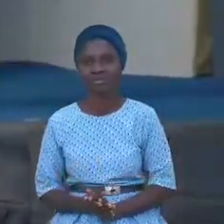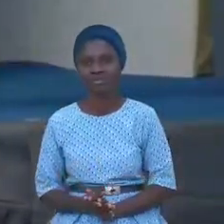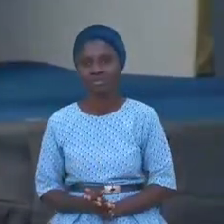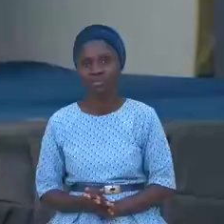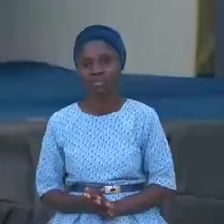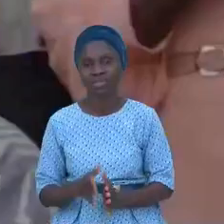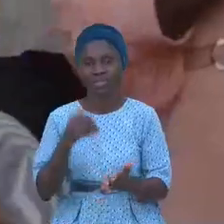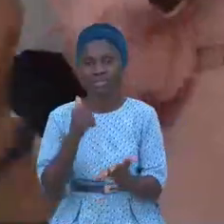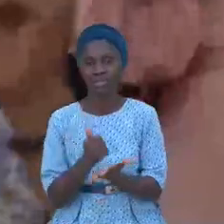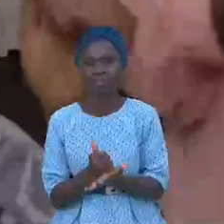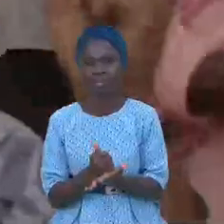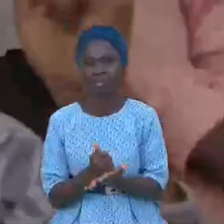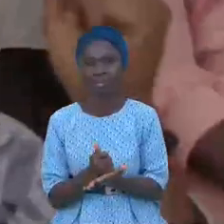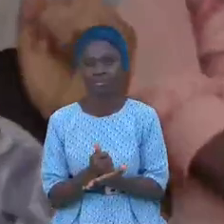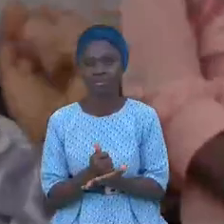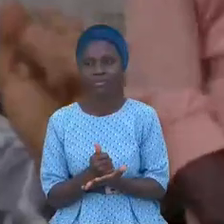Amen.